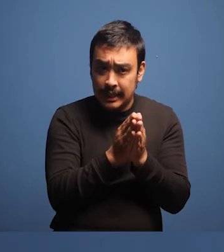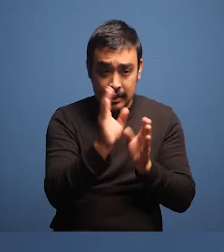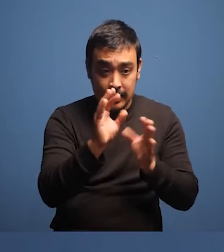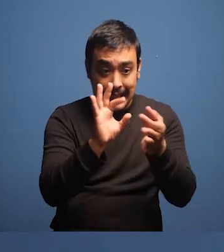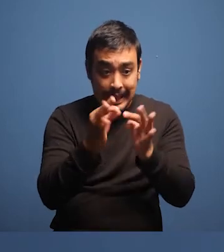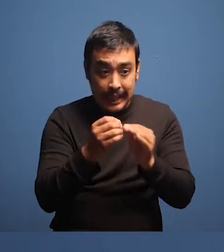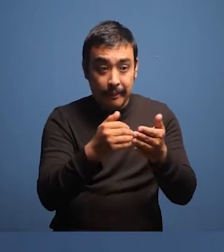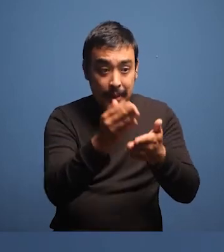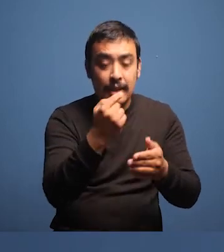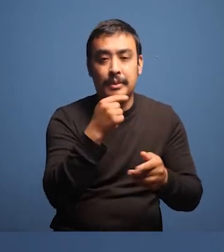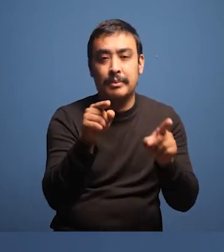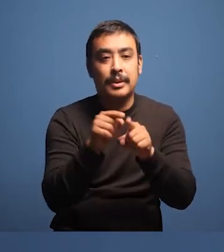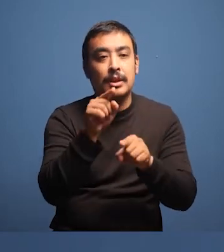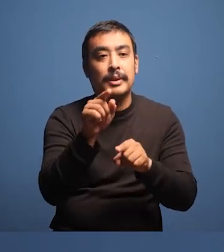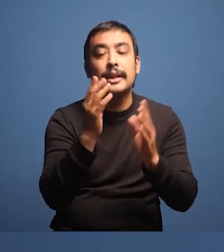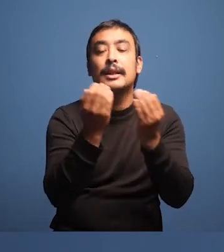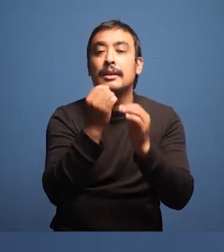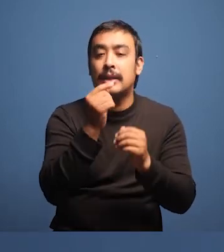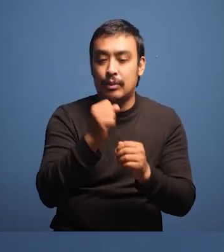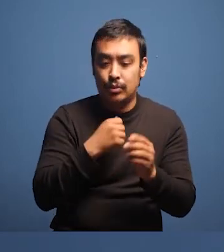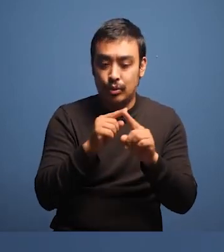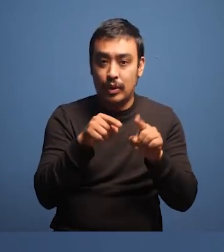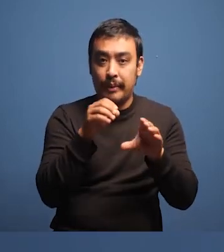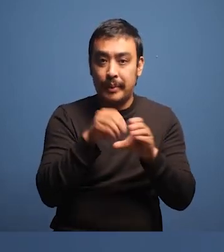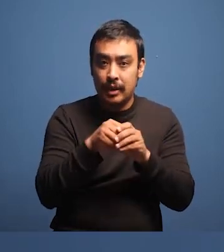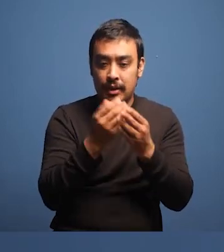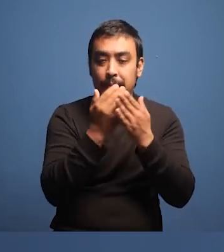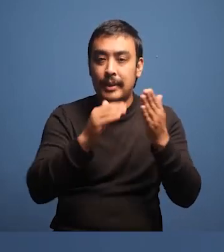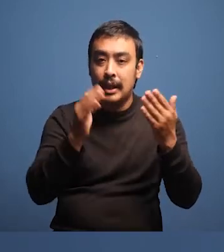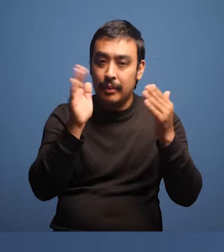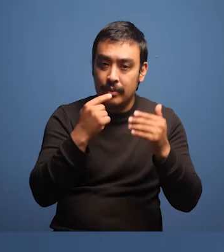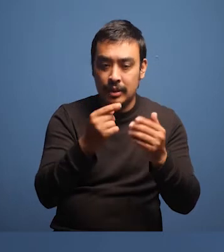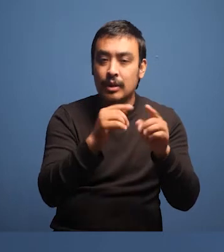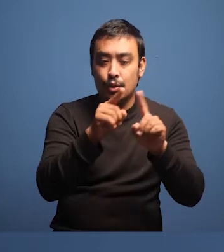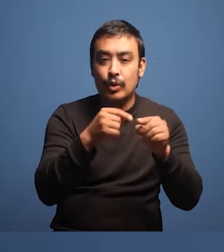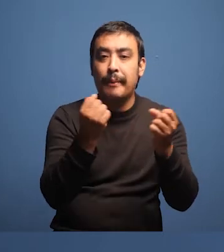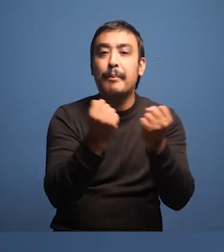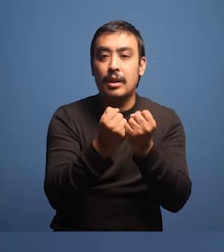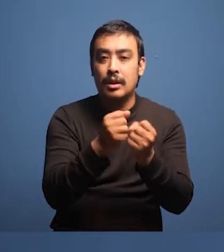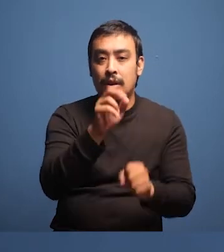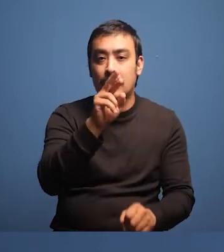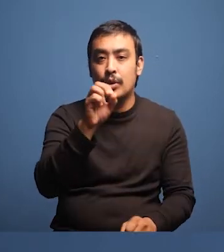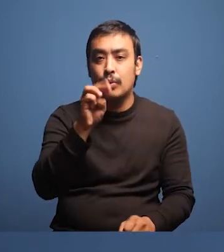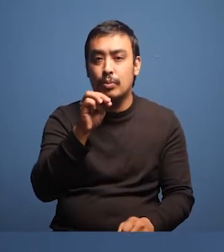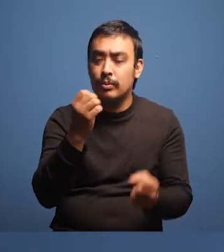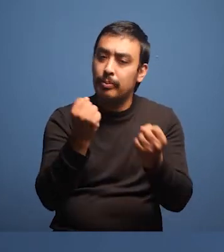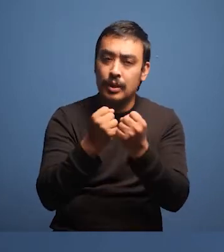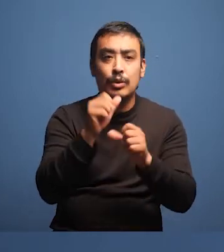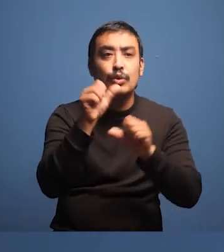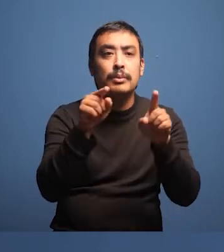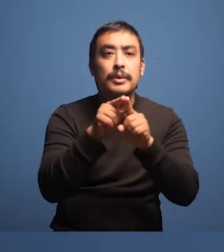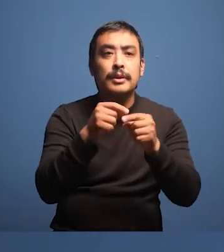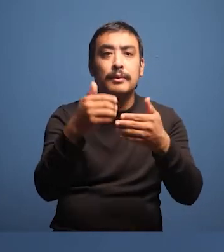गयो भने पनि वाट यु क्यान डु भन्दाखेरि चाहिँ आफ्नो रुममा चाहिँ सर्टेन स्टुडेन्ट आइसकेपछि रुम लक गर्न मिल्छ क्या त्यो रुम लक गरेपछि जो पनि बाहिरबाट एन्ट्री गर्न